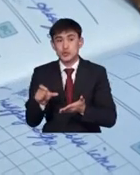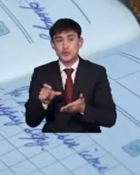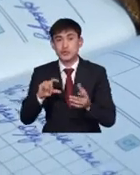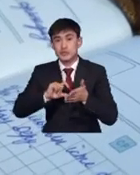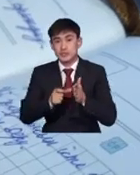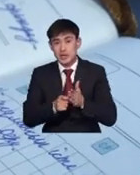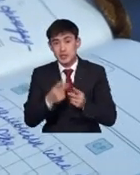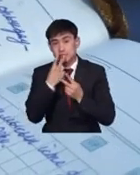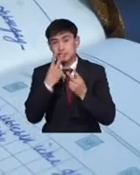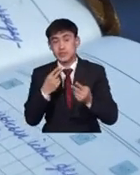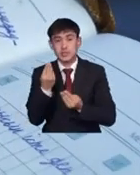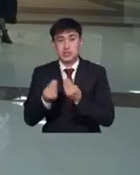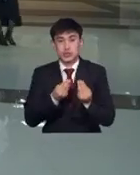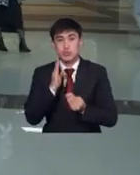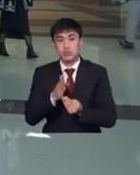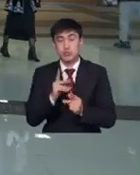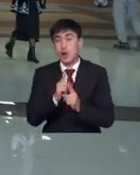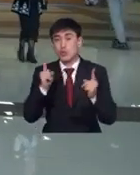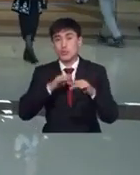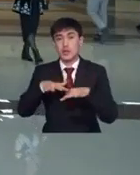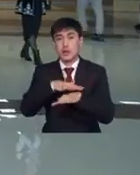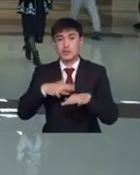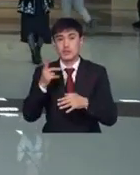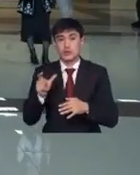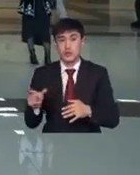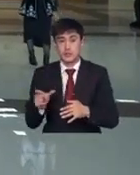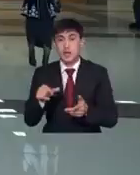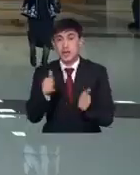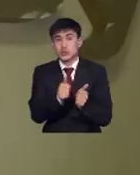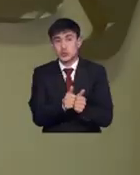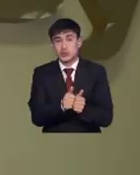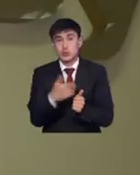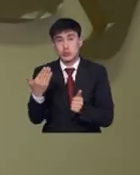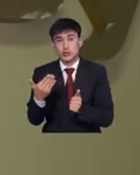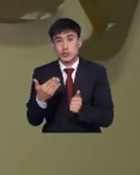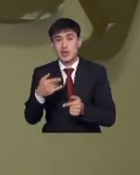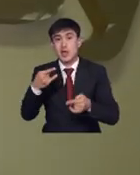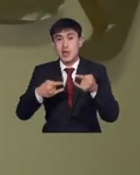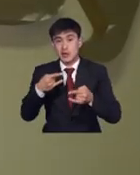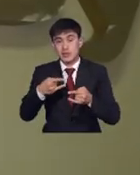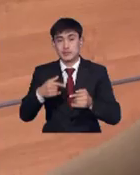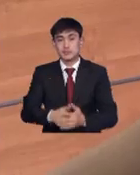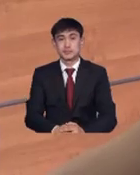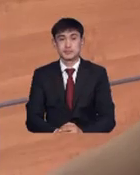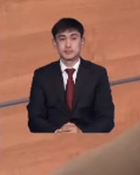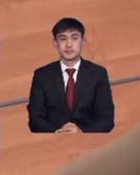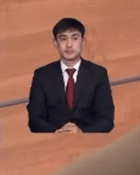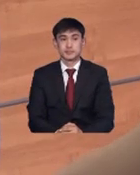зале, лицезреть за этой игрой будет огромное количество людей, находящихся по ту сторону экранов телевизора.